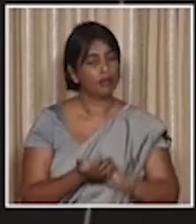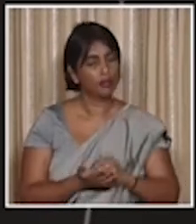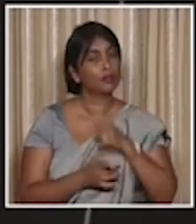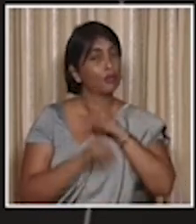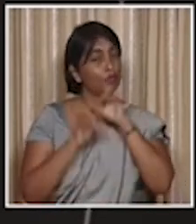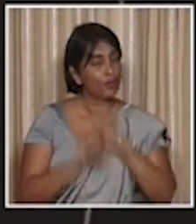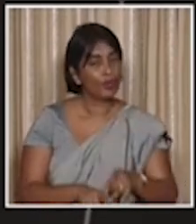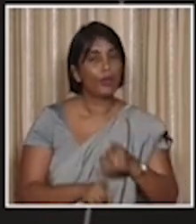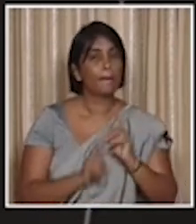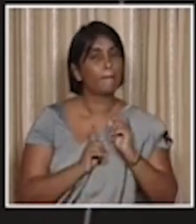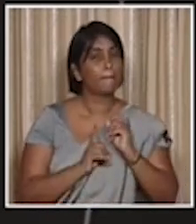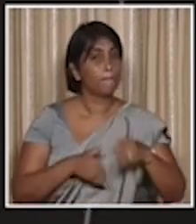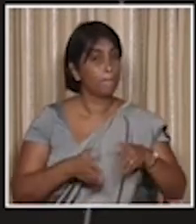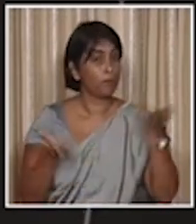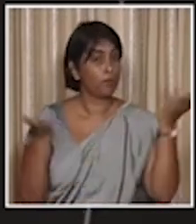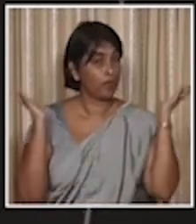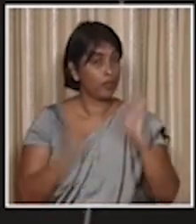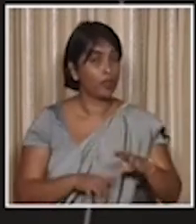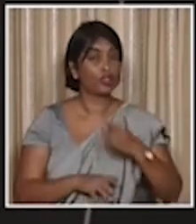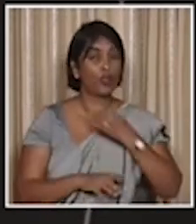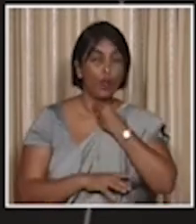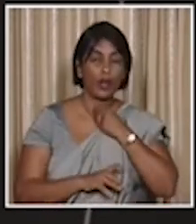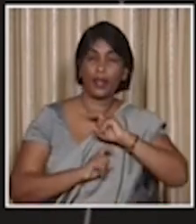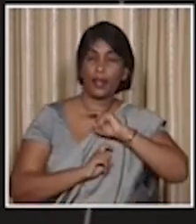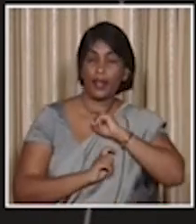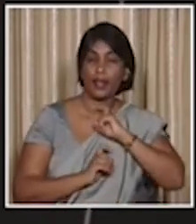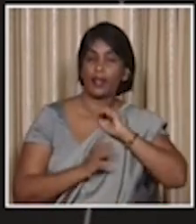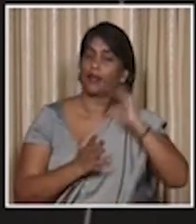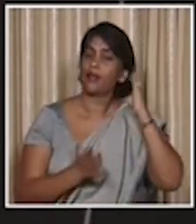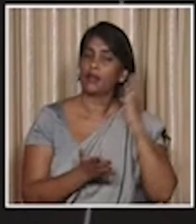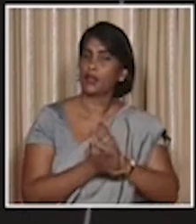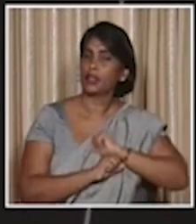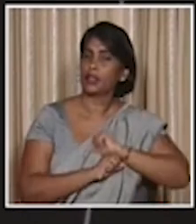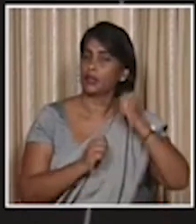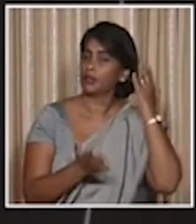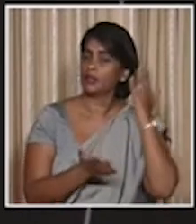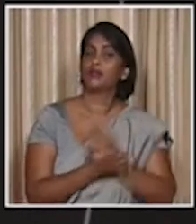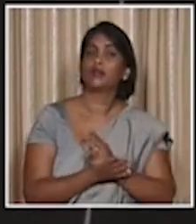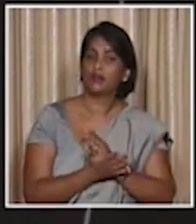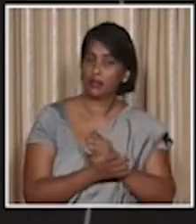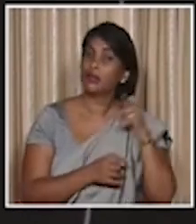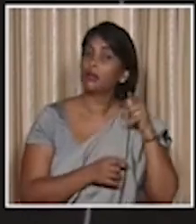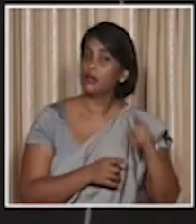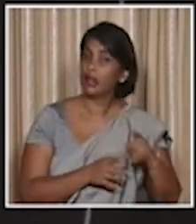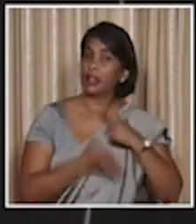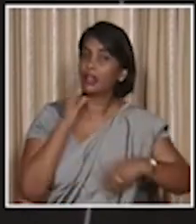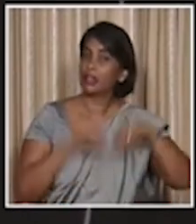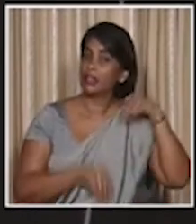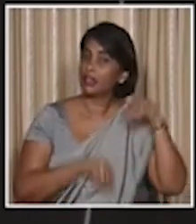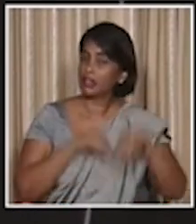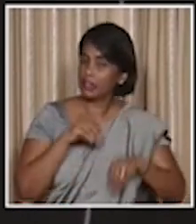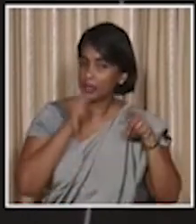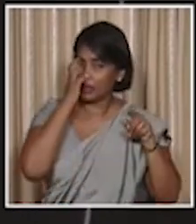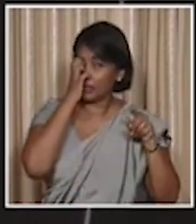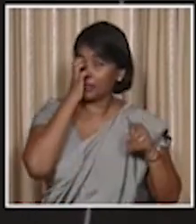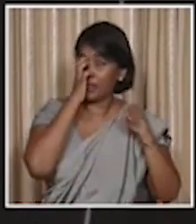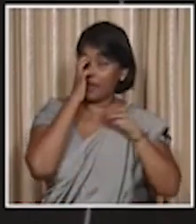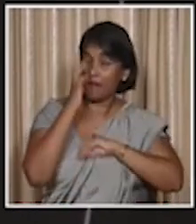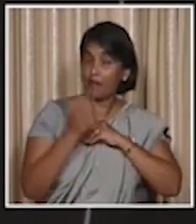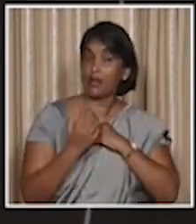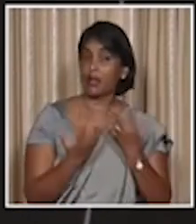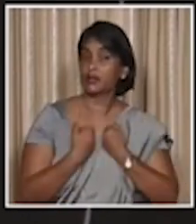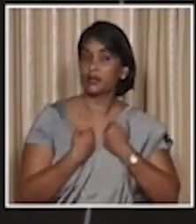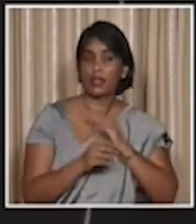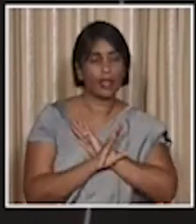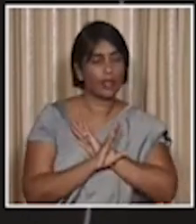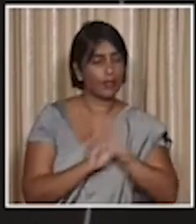මේ වගේ මේ පාරවල් වලට බැහැලා මේ බොරු කෑ ගැහිලි නවත්තන්න මේ උද්ඝෝෂණ නවත්තන්න මේ දේශපාලන වාසි කර